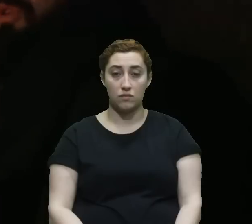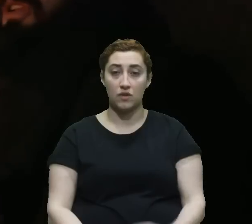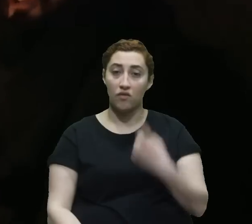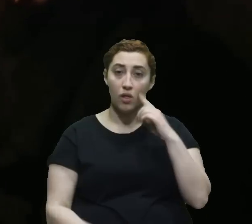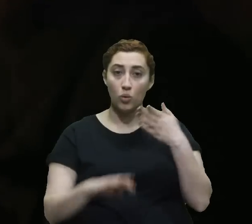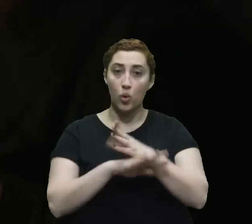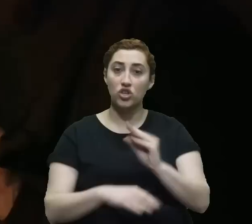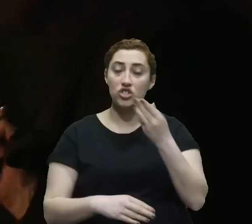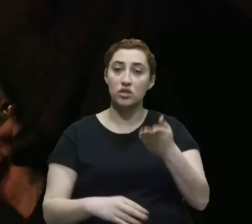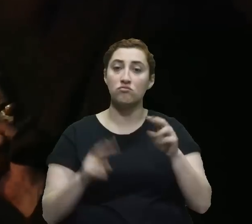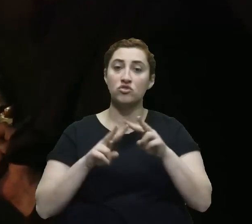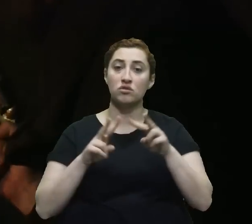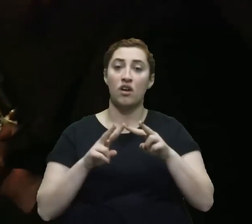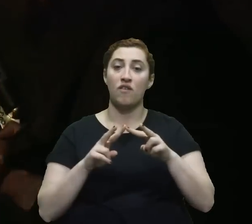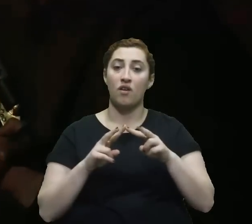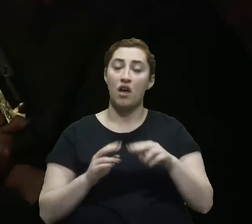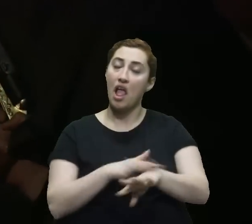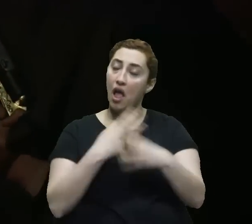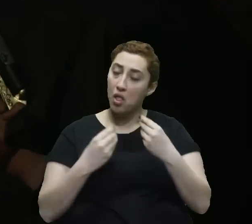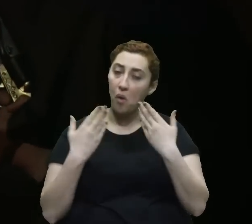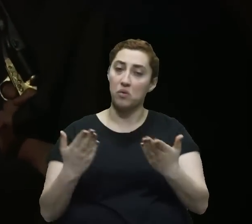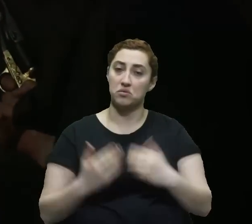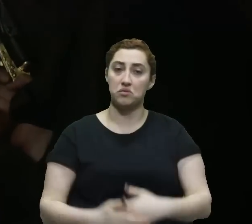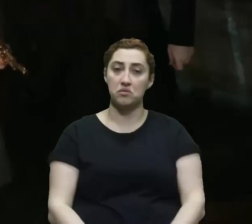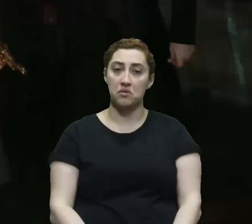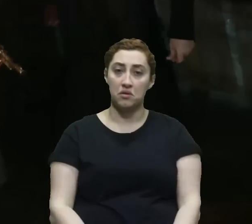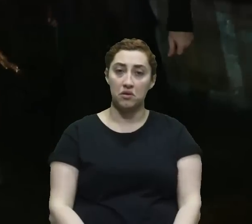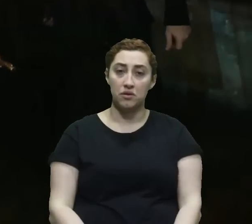Vallahi doğru yere çıktı Mustafa. Helal olsun sana bastığını.